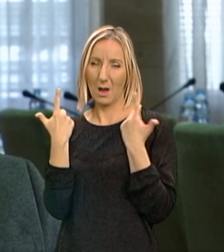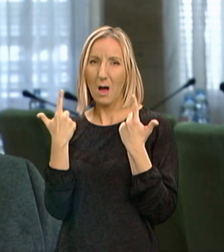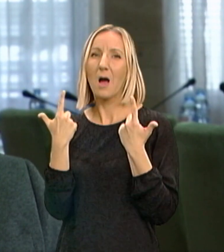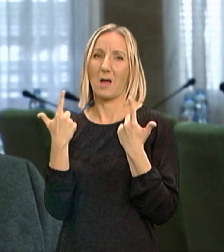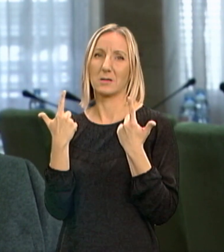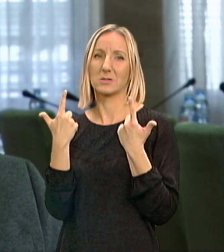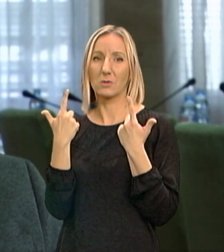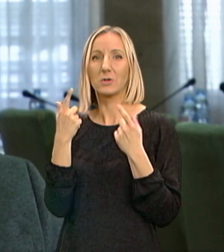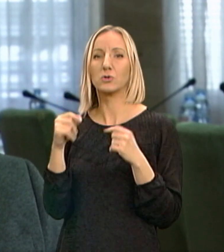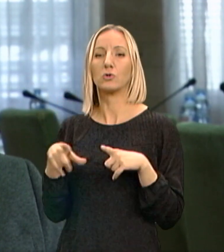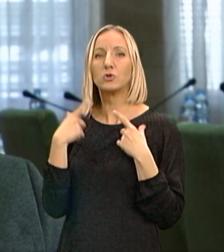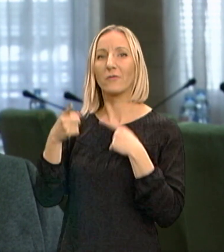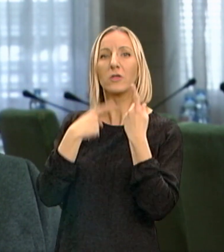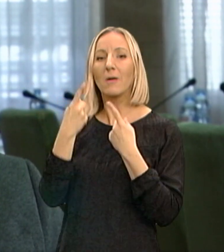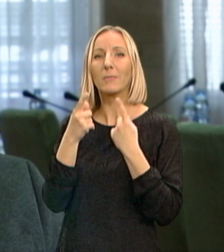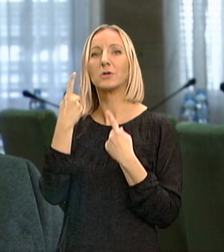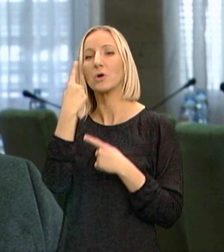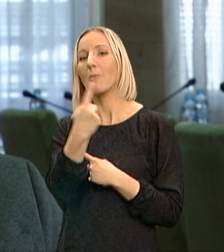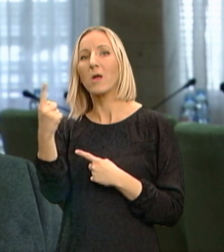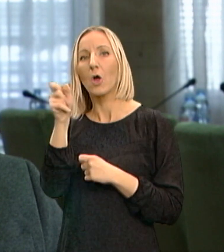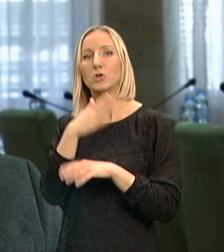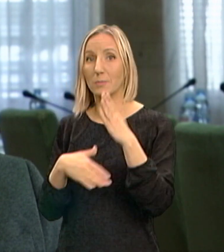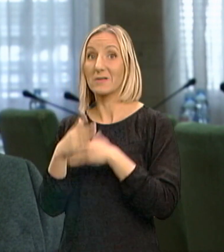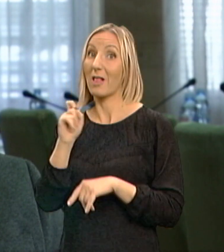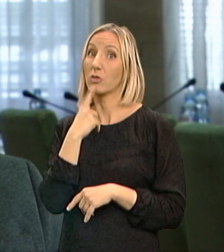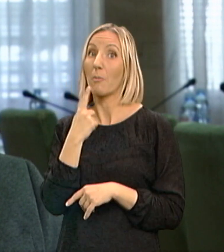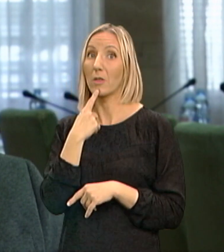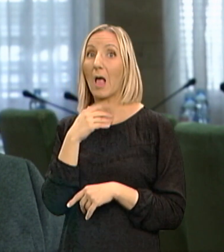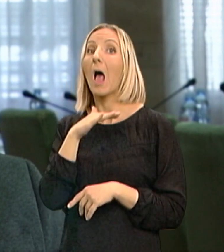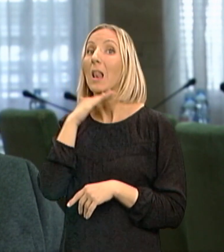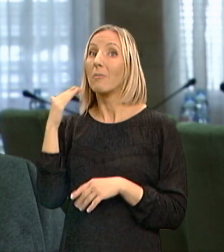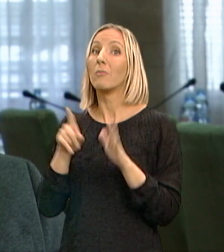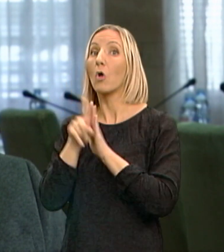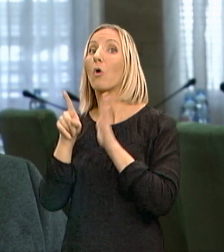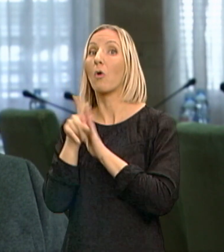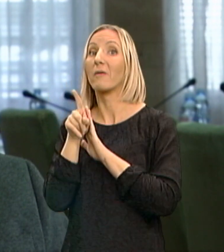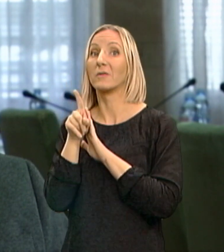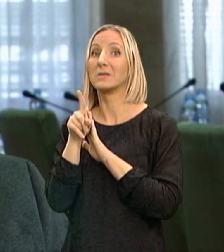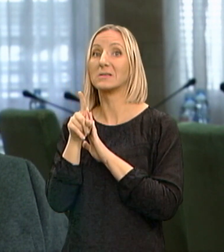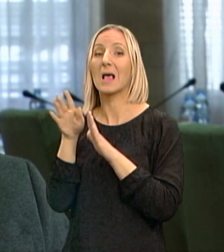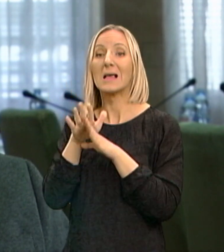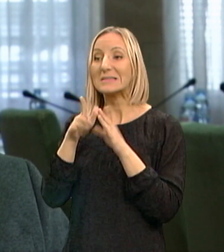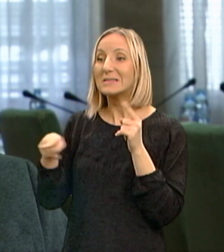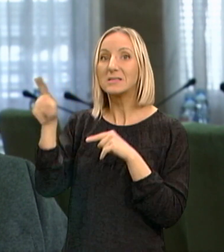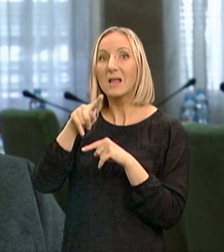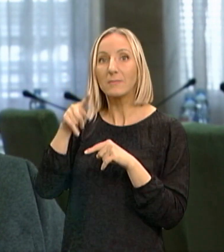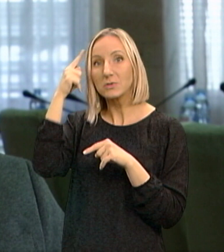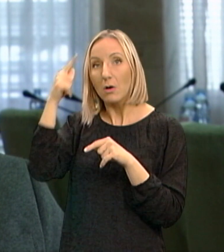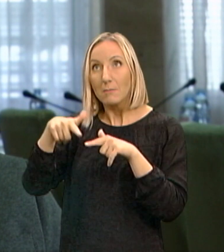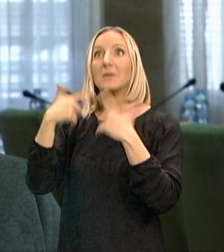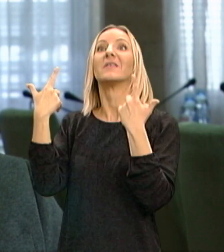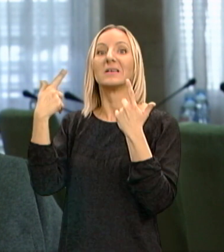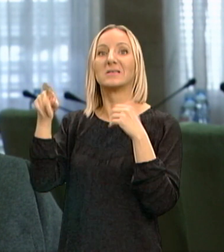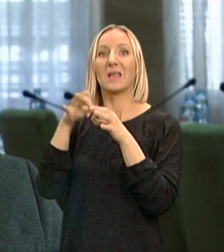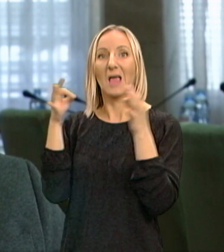životne priče pojedinih osoba sa invaliditetom dopadljive, ali mislim da je mnogo efektnije za sistemsko podizanje nivoa svesti javnosti, koji je